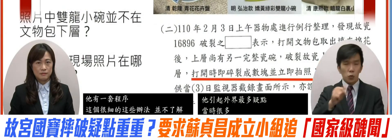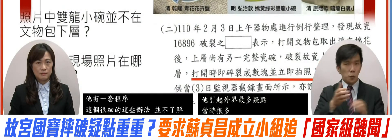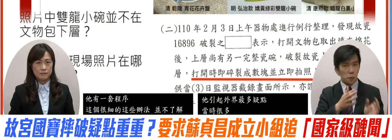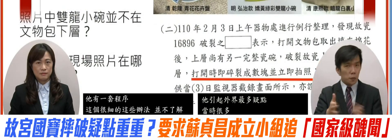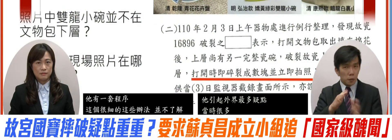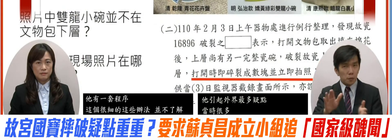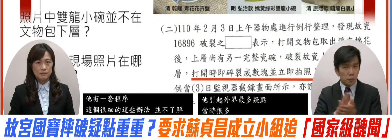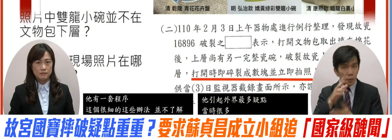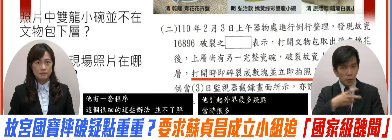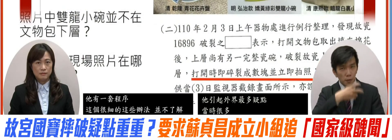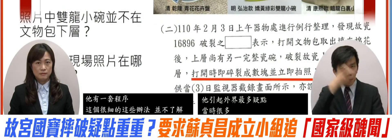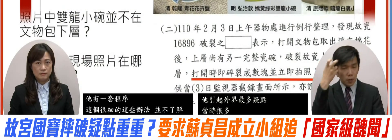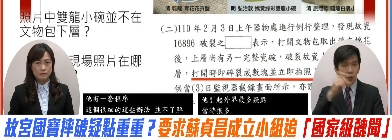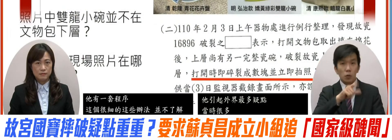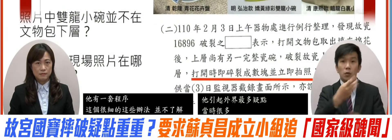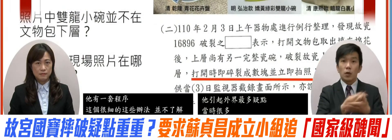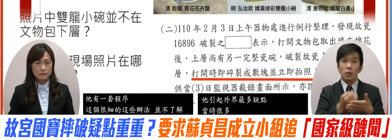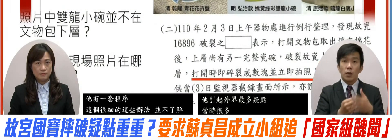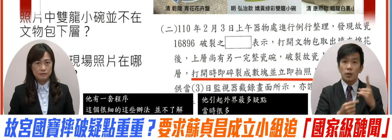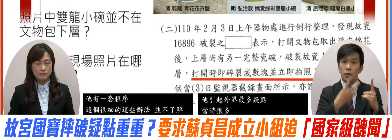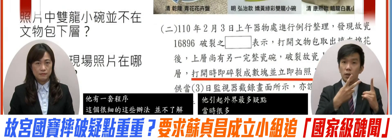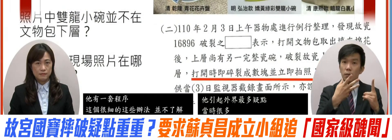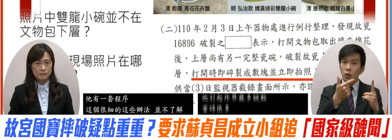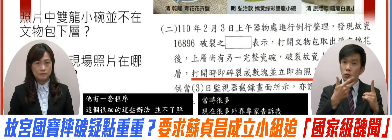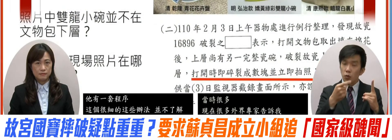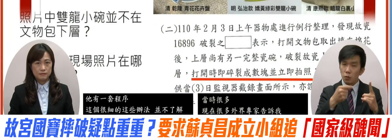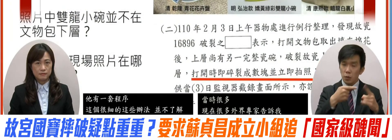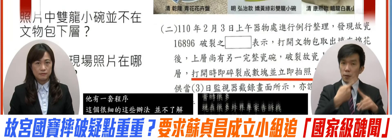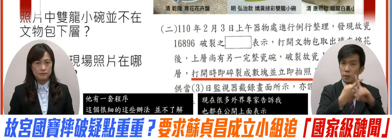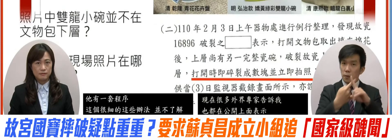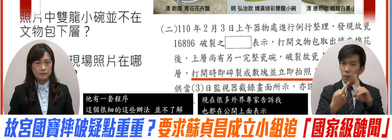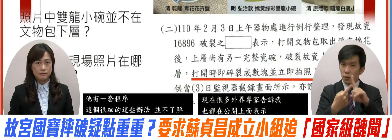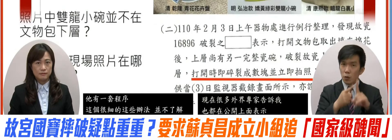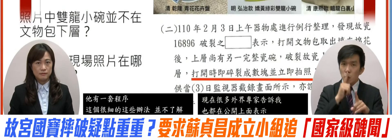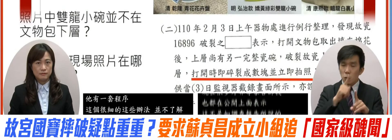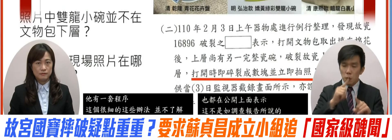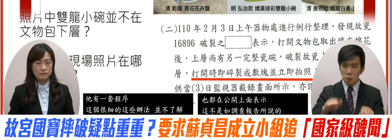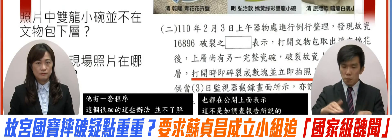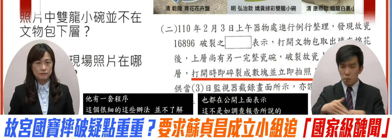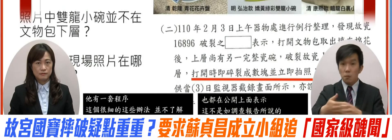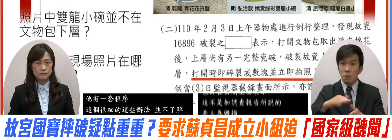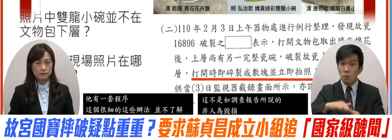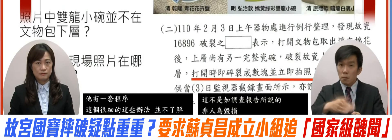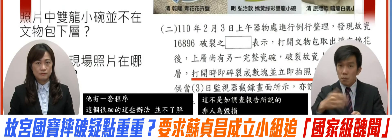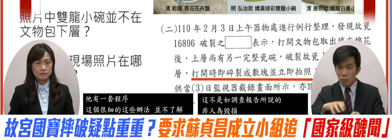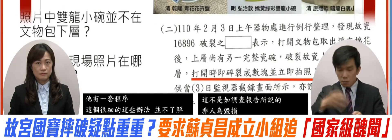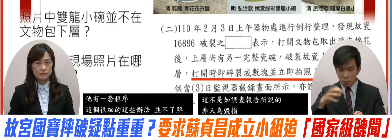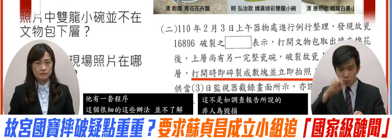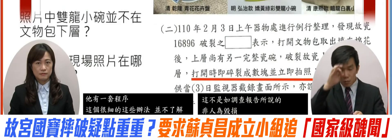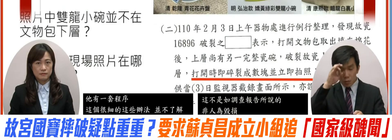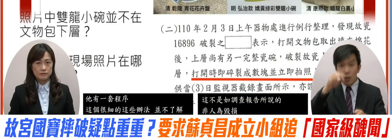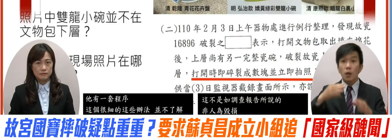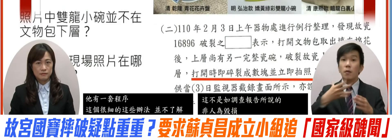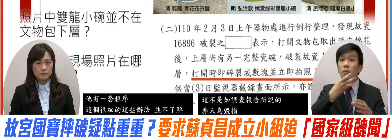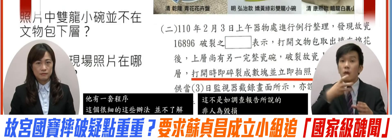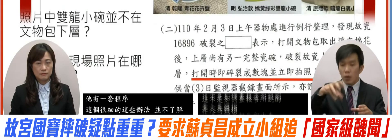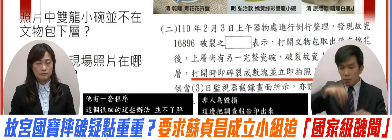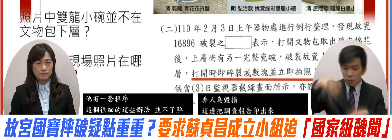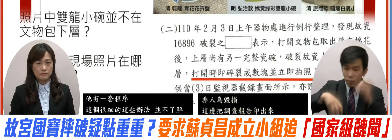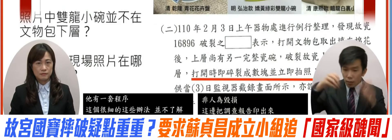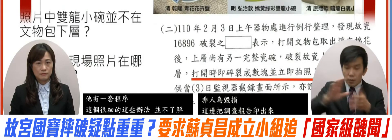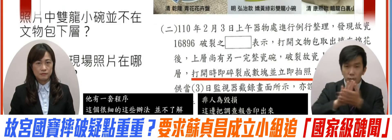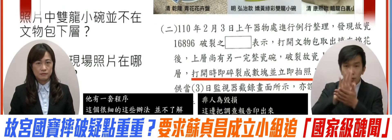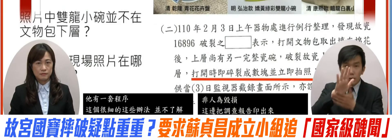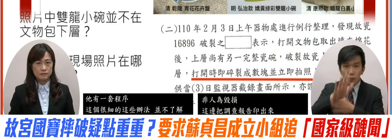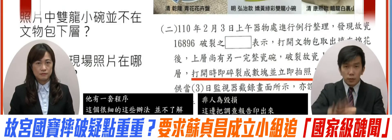故瓷16896破碎之某某某表示，打开文物包取出填充棉花后，上层